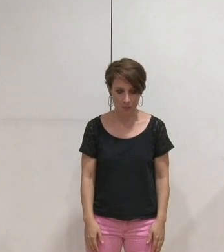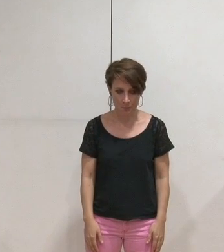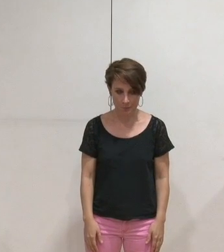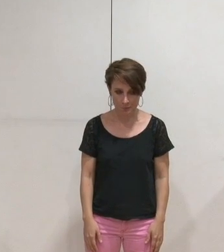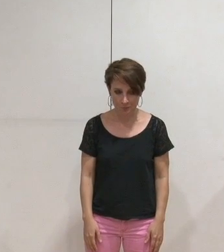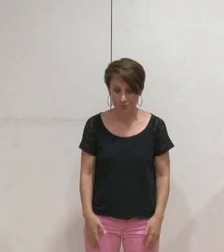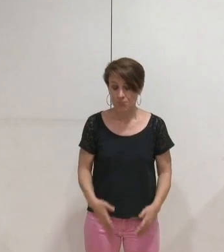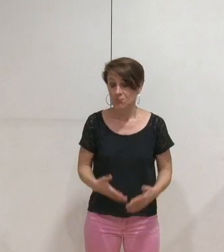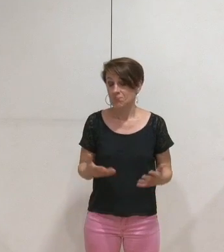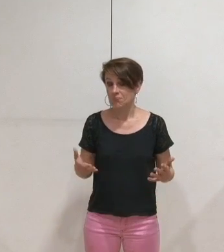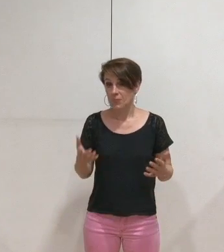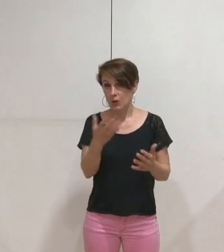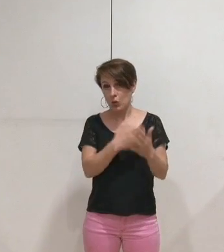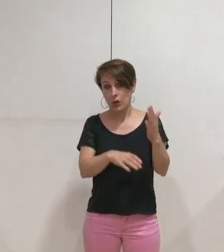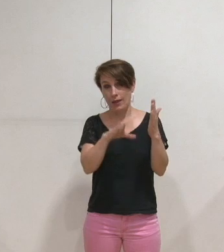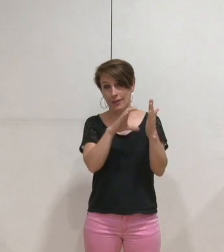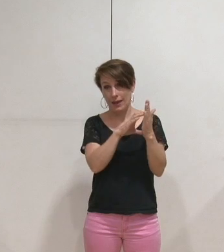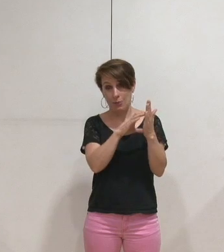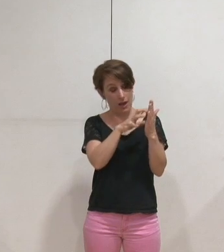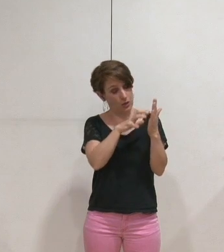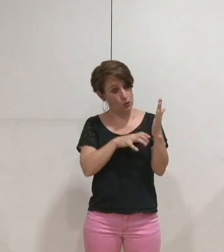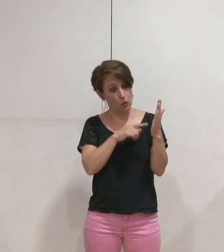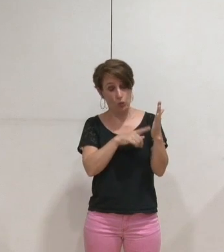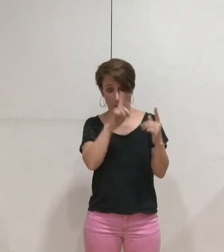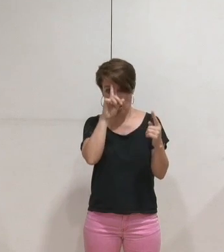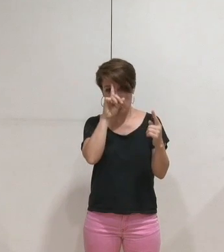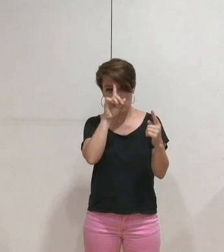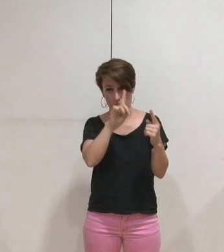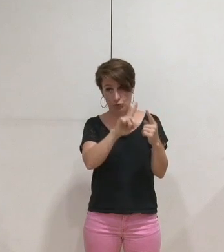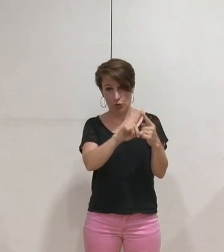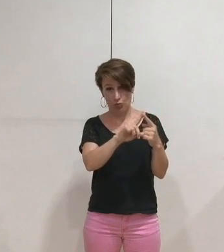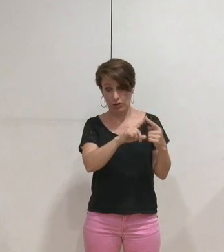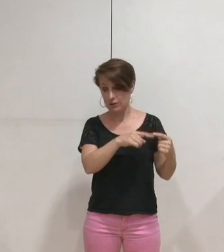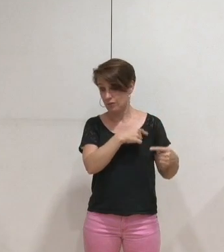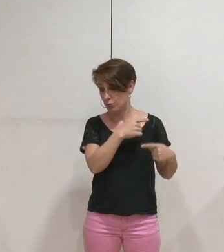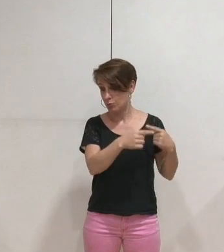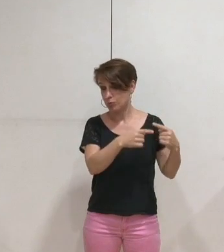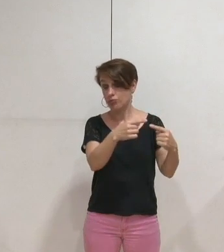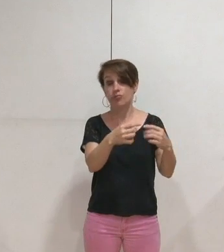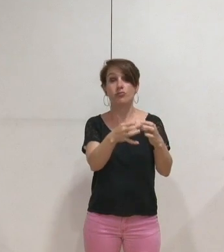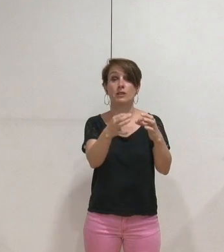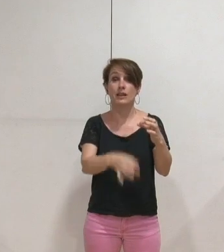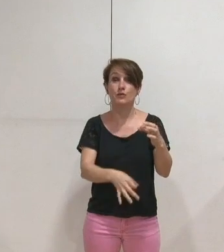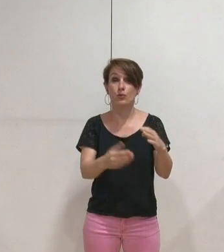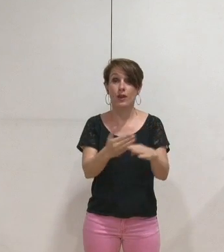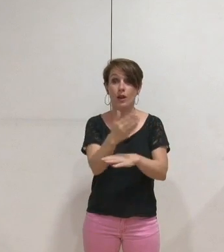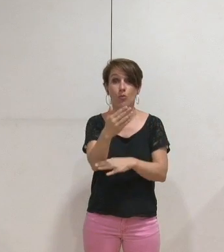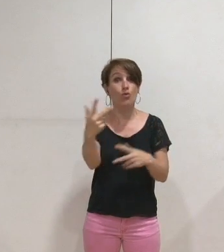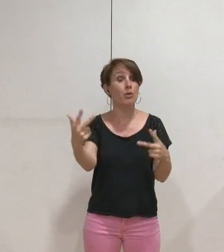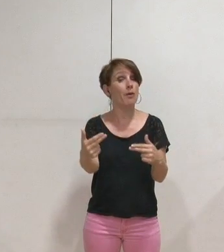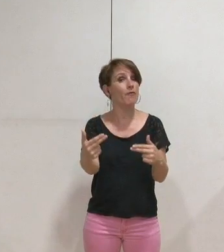cette délibération qui a abouti donc à l'arrêt de ce projet nous sommes assez